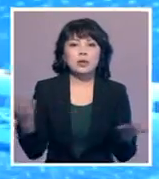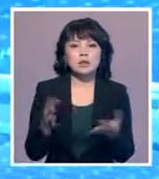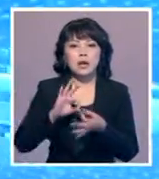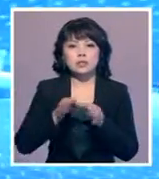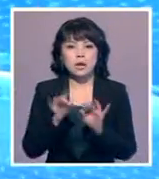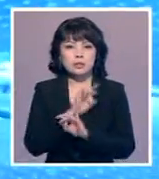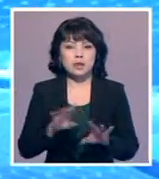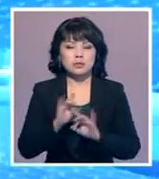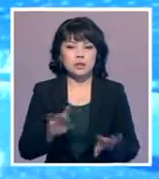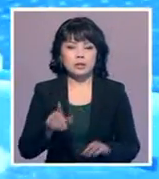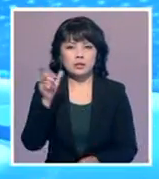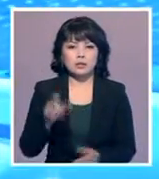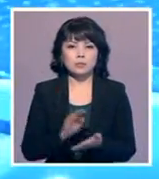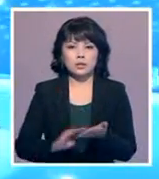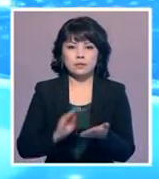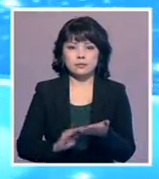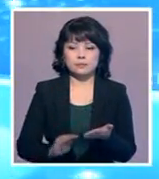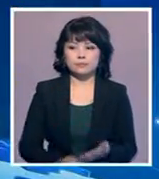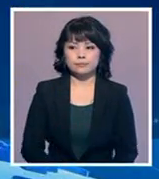дейді. Индира Бегайдар толықтырады.